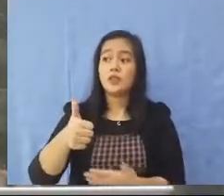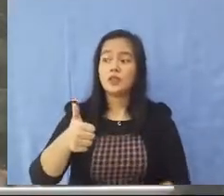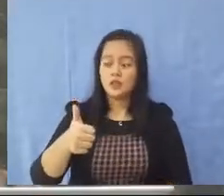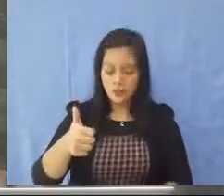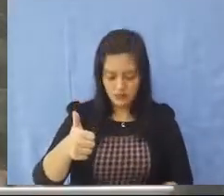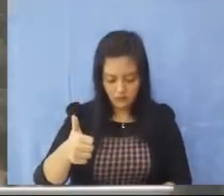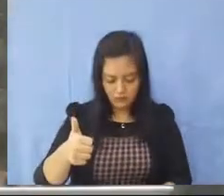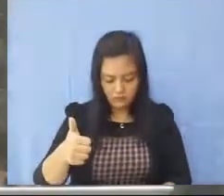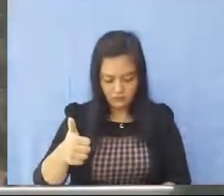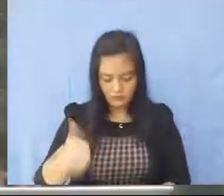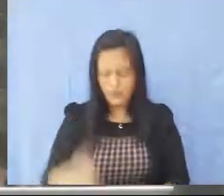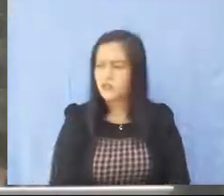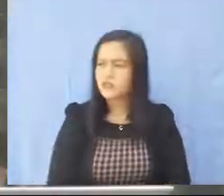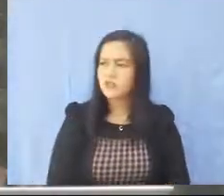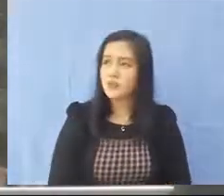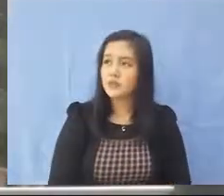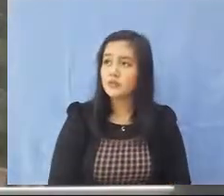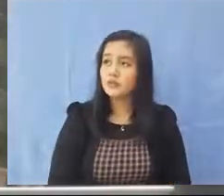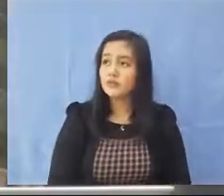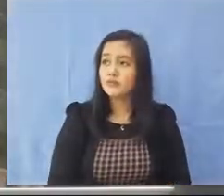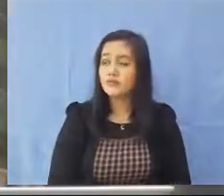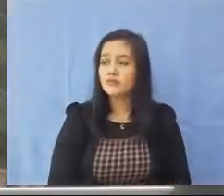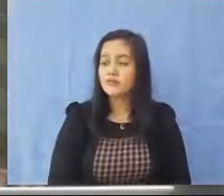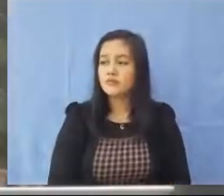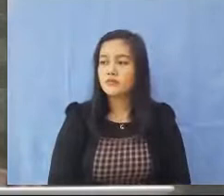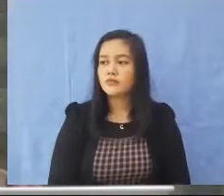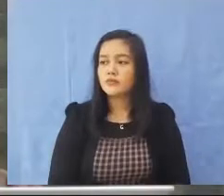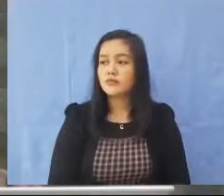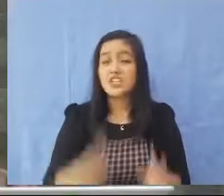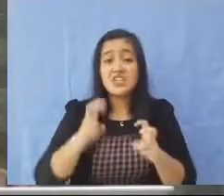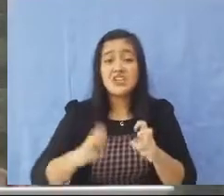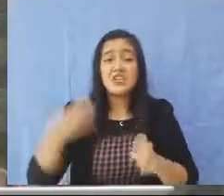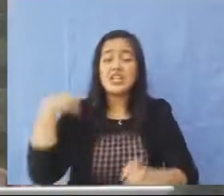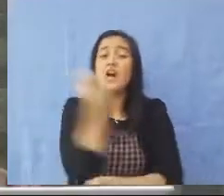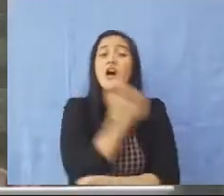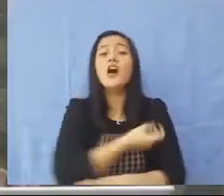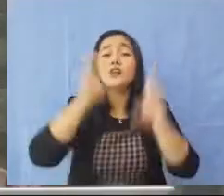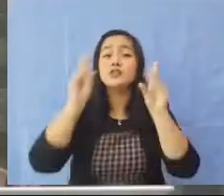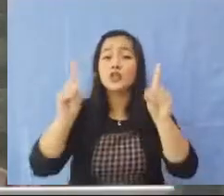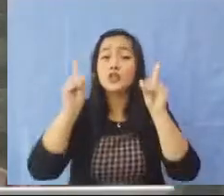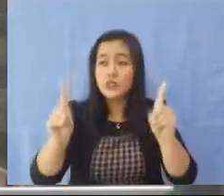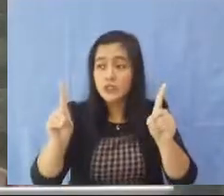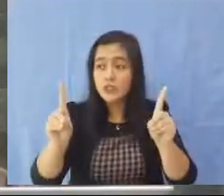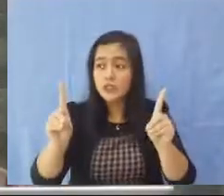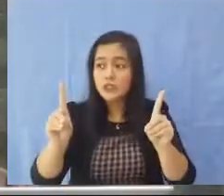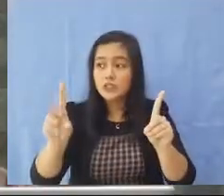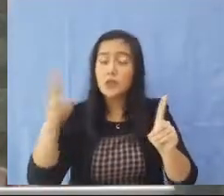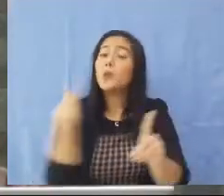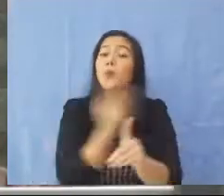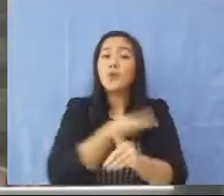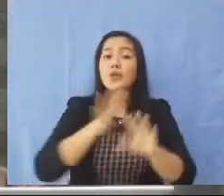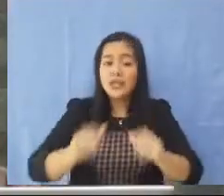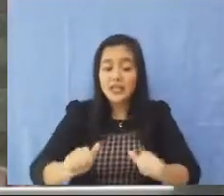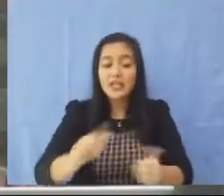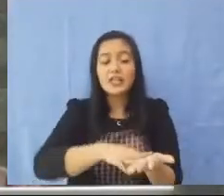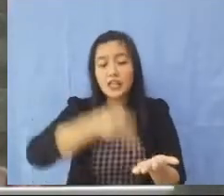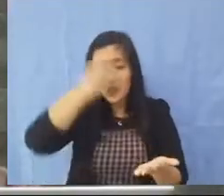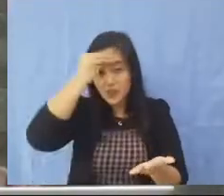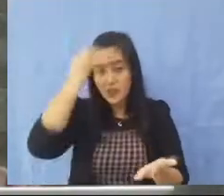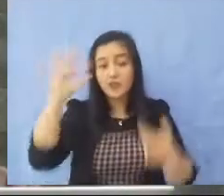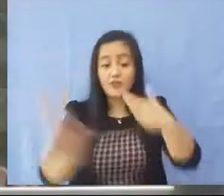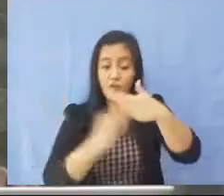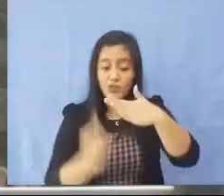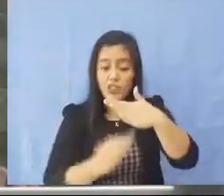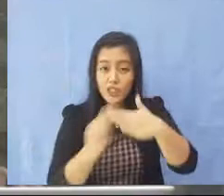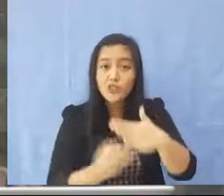because even our doctrines, dyan po natin, yan po yung tinatawag na foundation, dyan natin makikita yung foundation. You see?